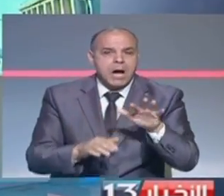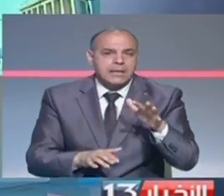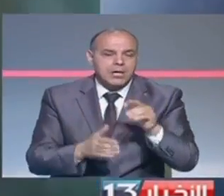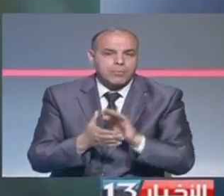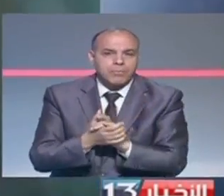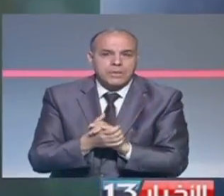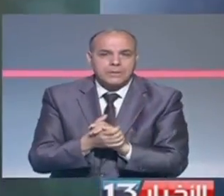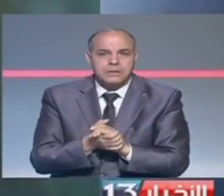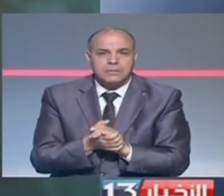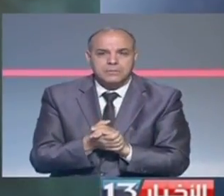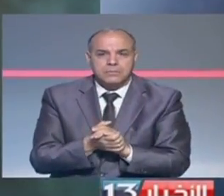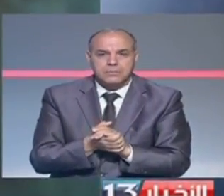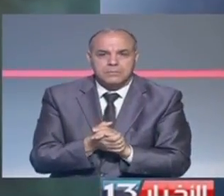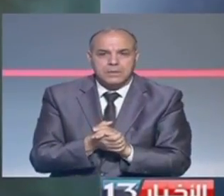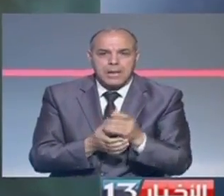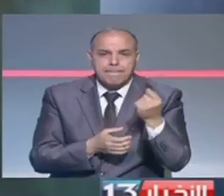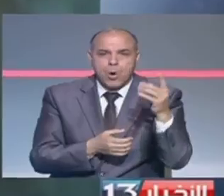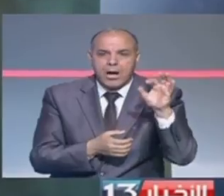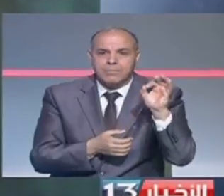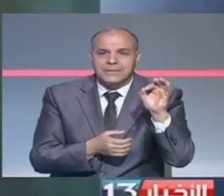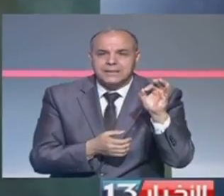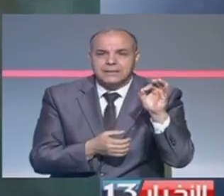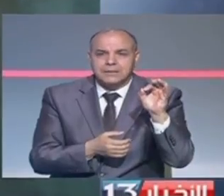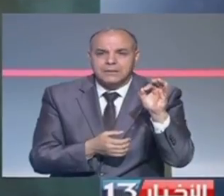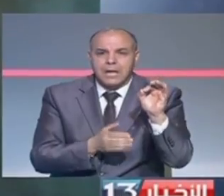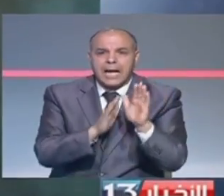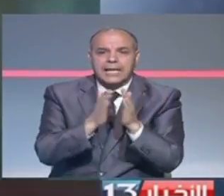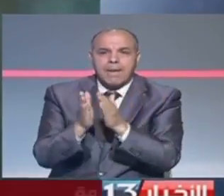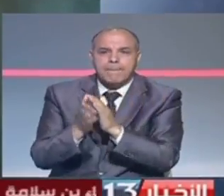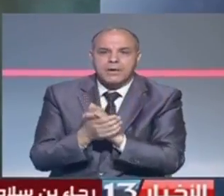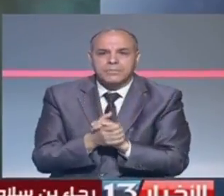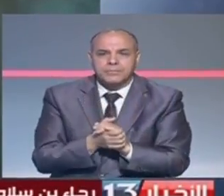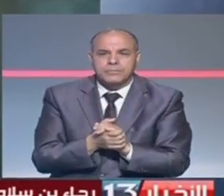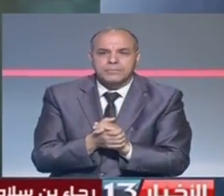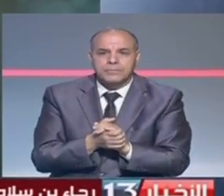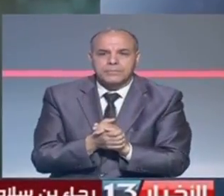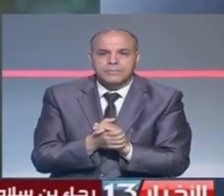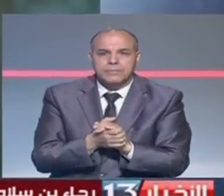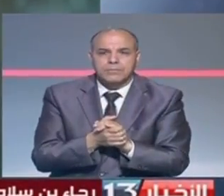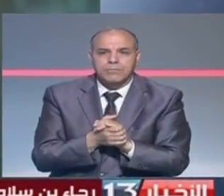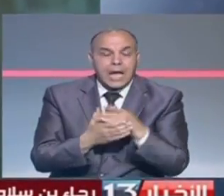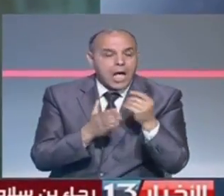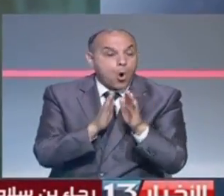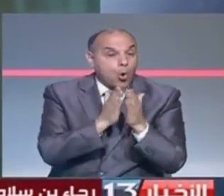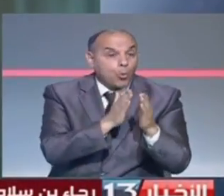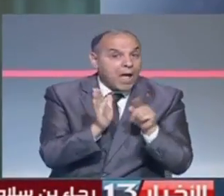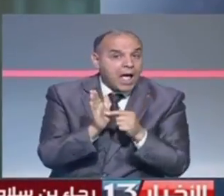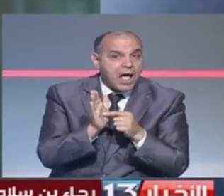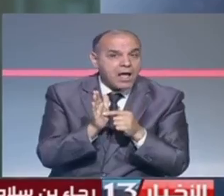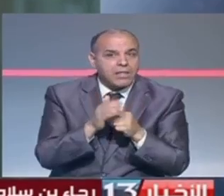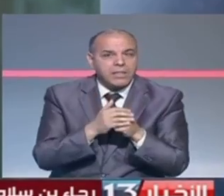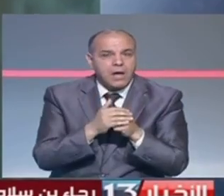لحد الان اه مائه وخمسين اه كتيبه اه اه من الكتب التي ليس